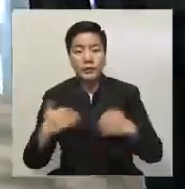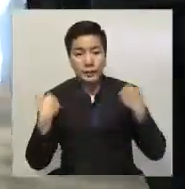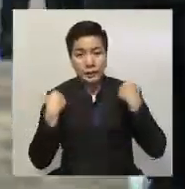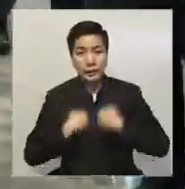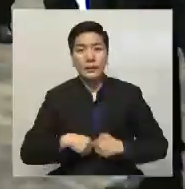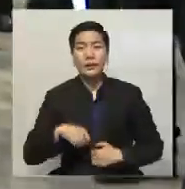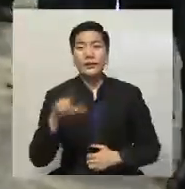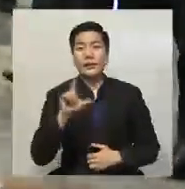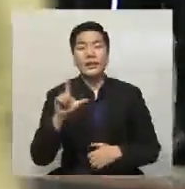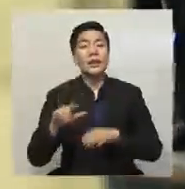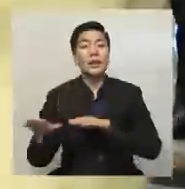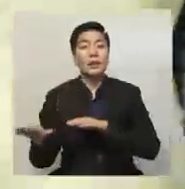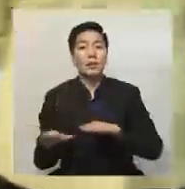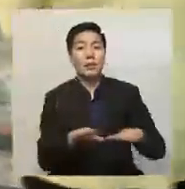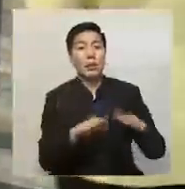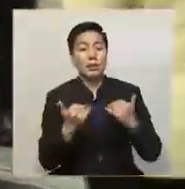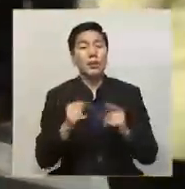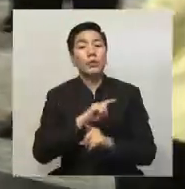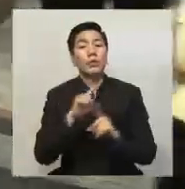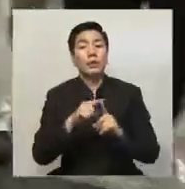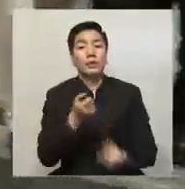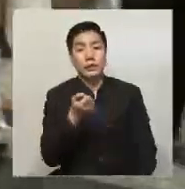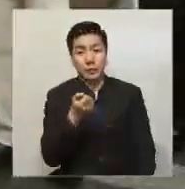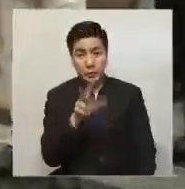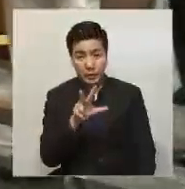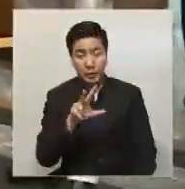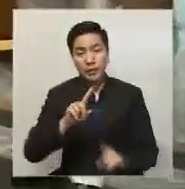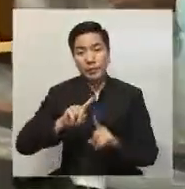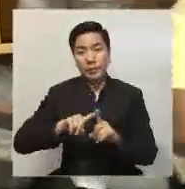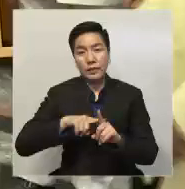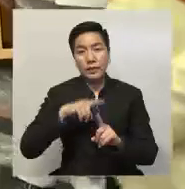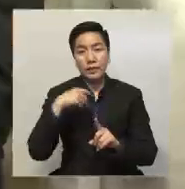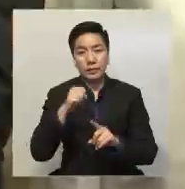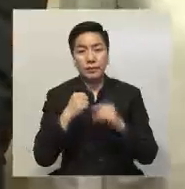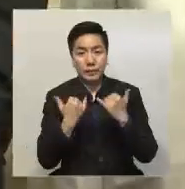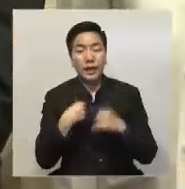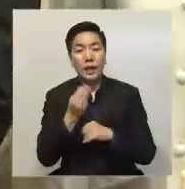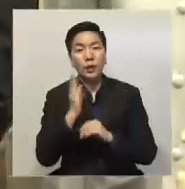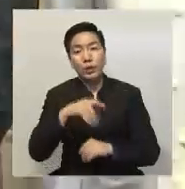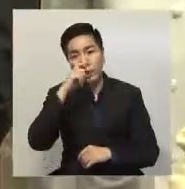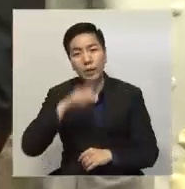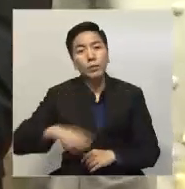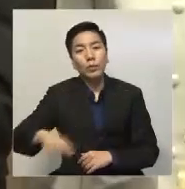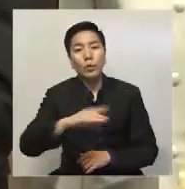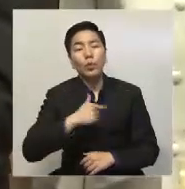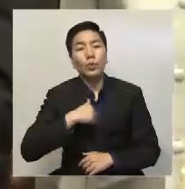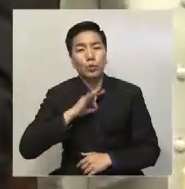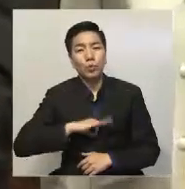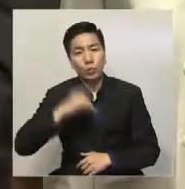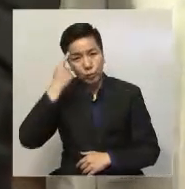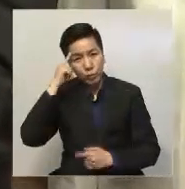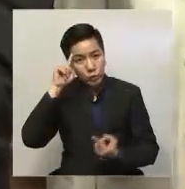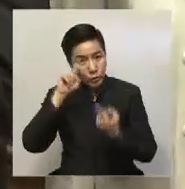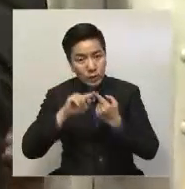วมเสื้อสีเหลืองกันอย่างพร้อมเพรียงในวันที่13ตุลาคมนี้พร้อมเน้นย้ำให้คนไทยทุกคนรู้รักสามัคคี